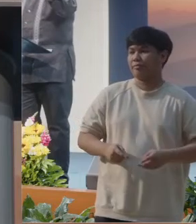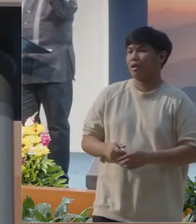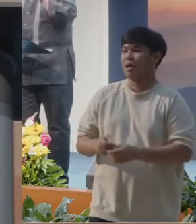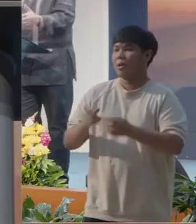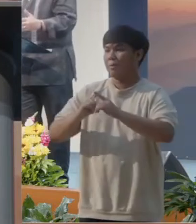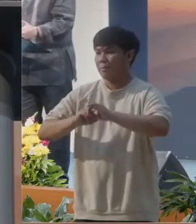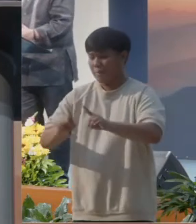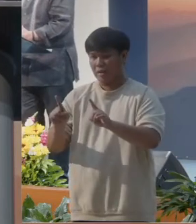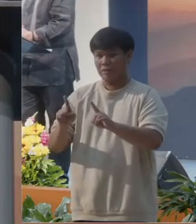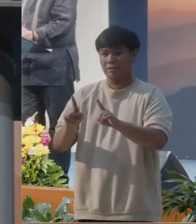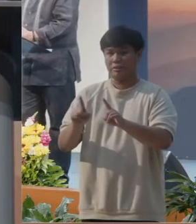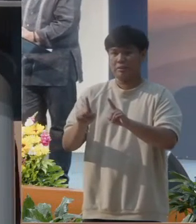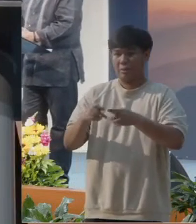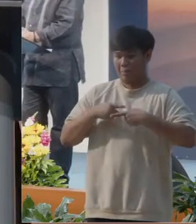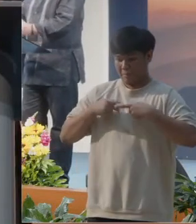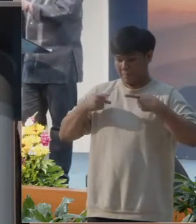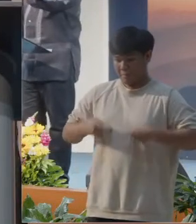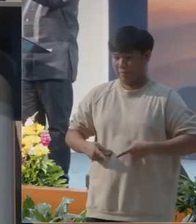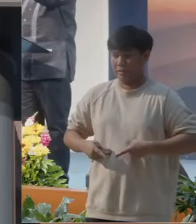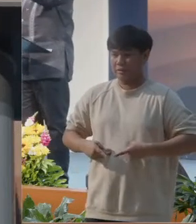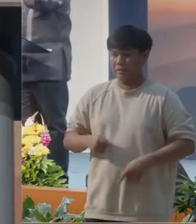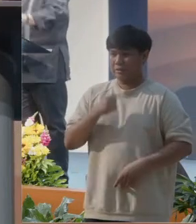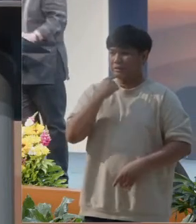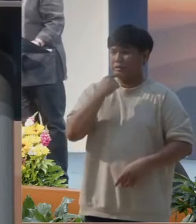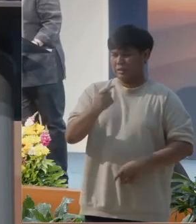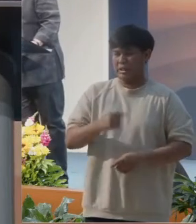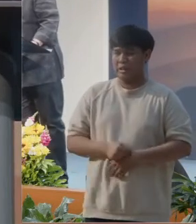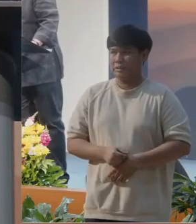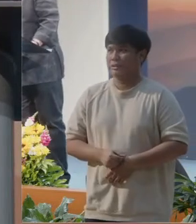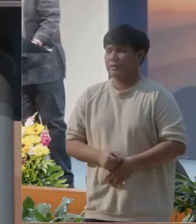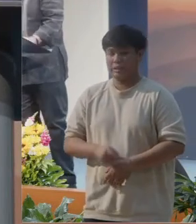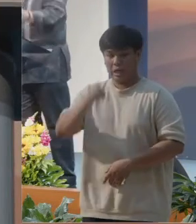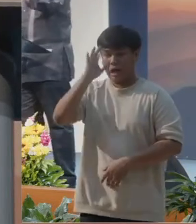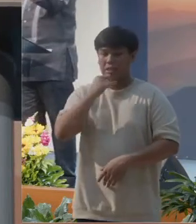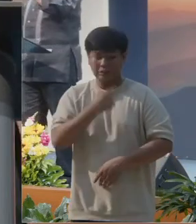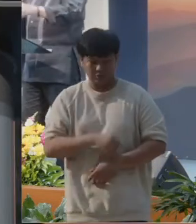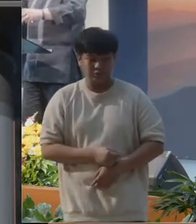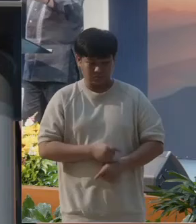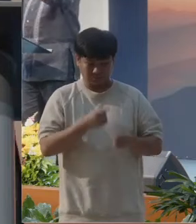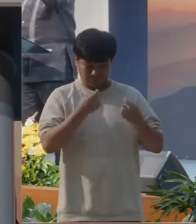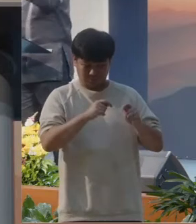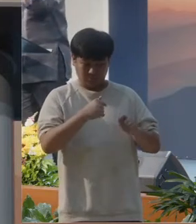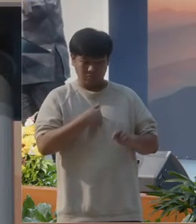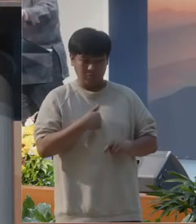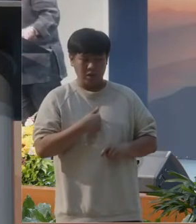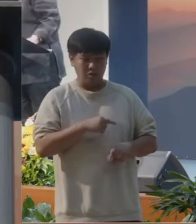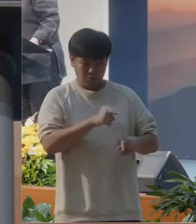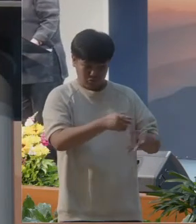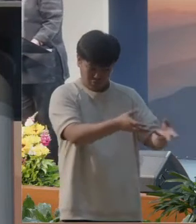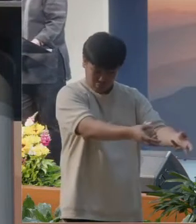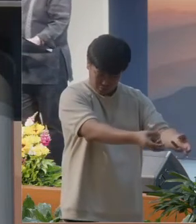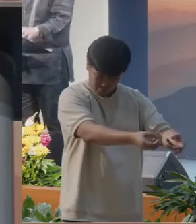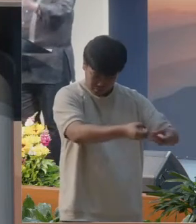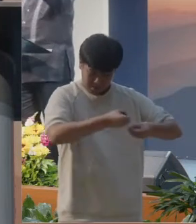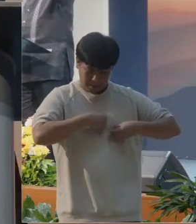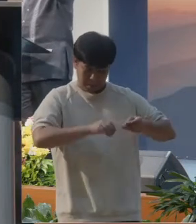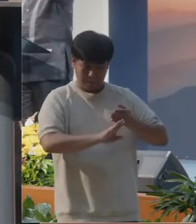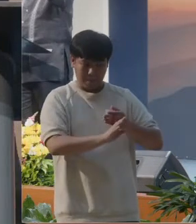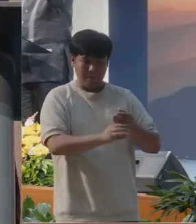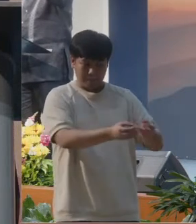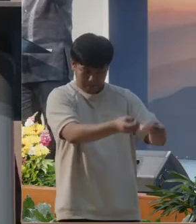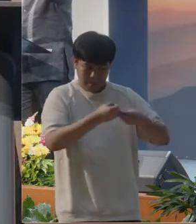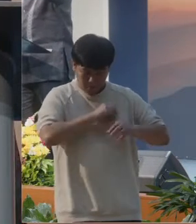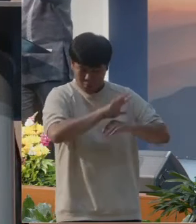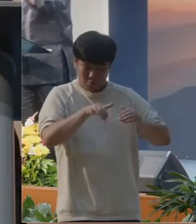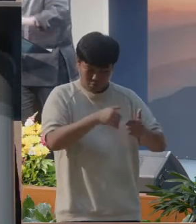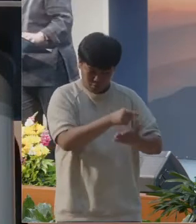ay ang mga corrupt na pare nung sinabi niyang, "Subukin niyo ako. Subukin niyo ako, ibalik ninyo ang mga kinuha ninyo sa aking